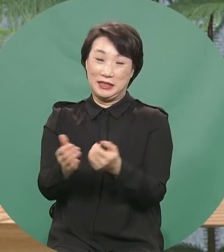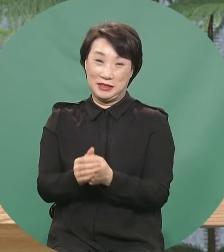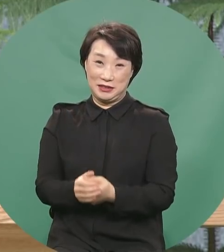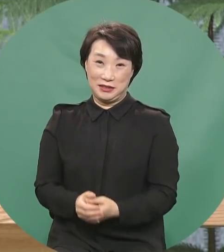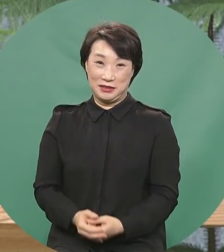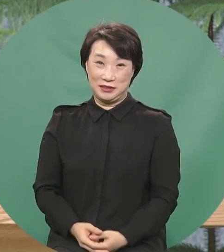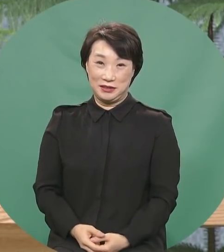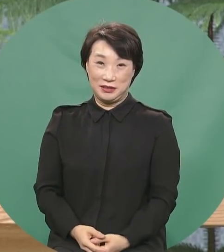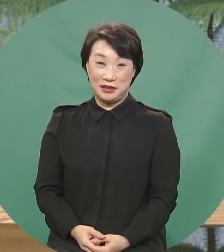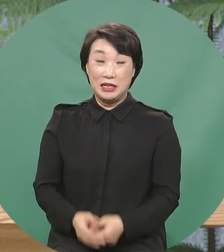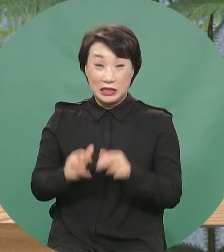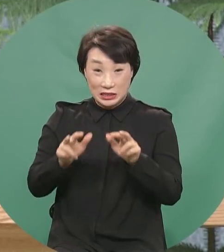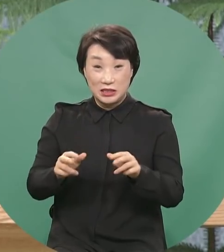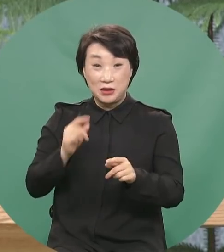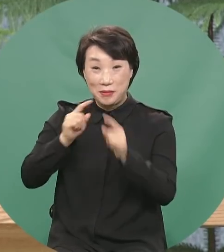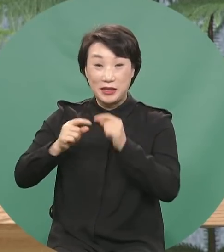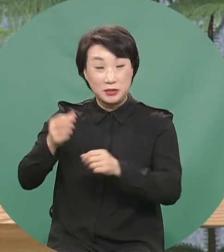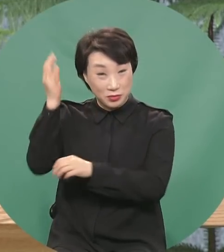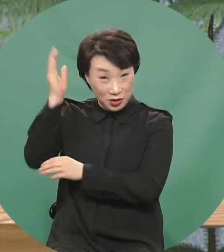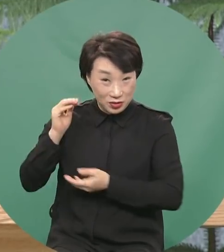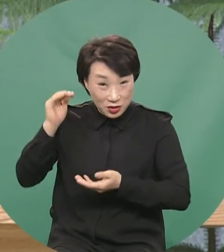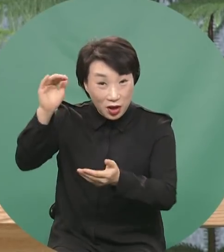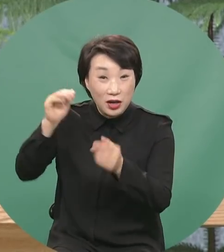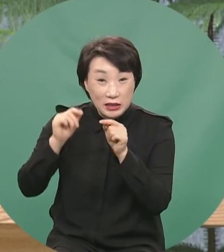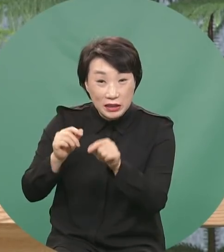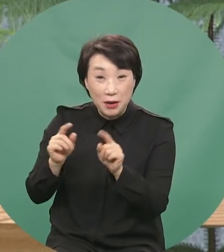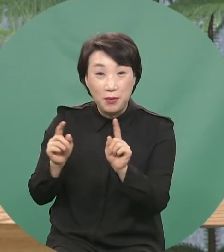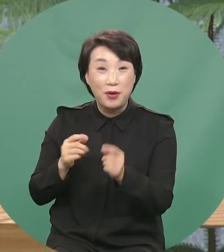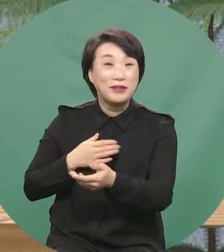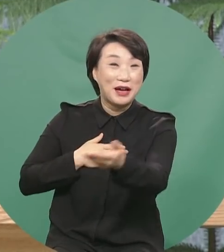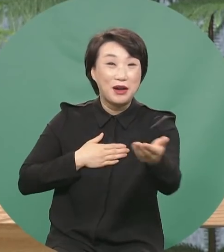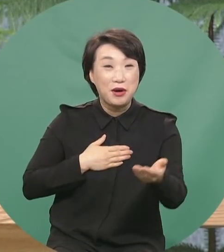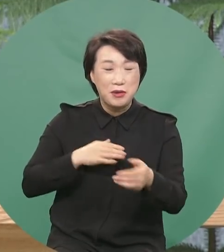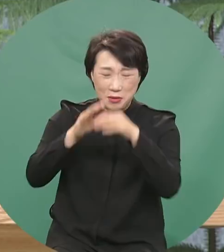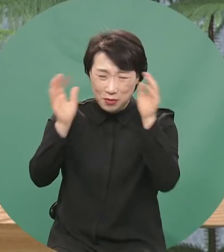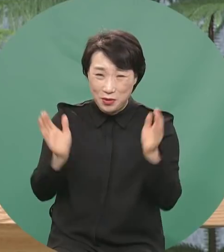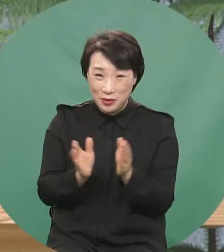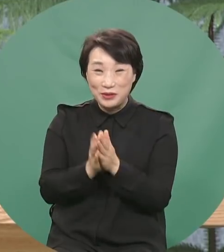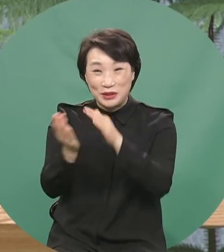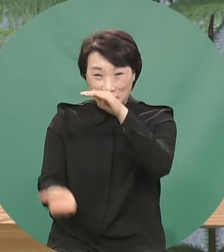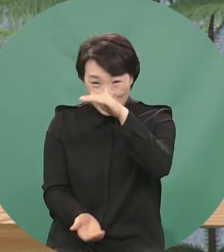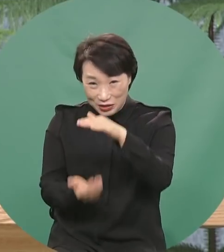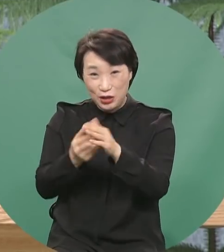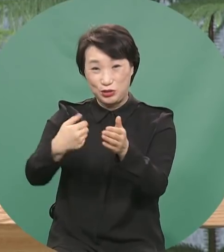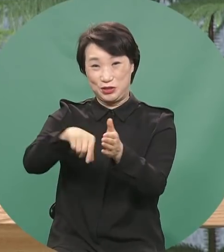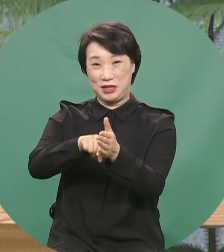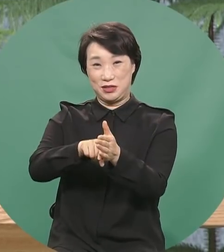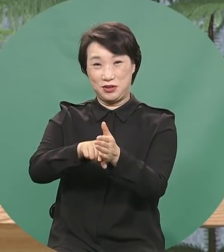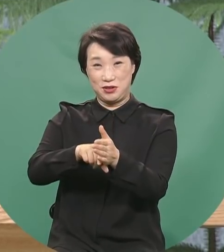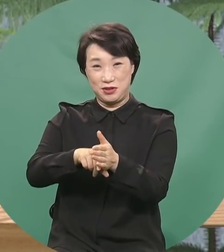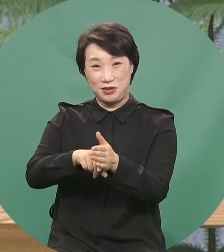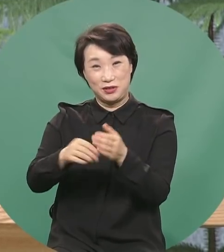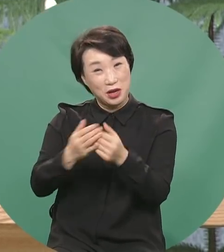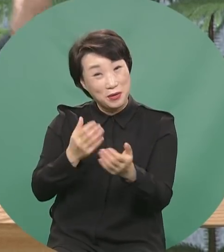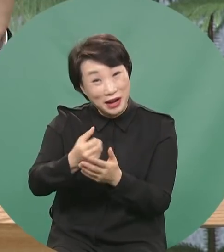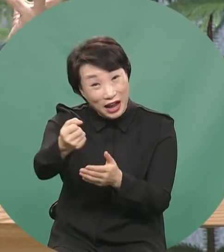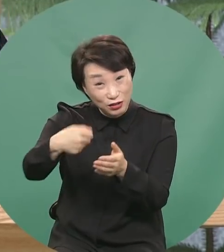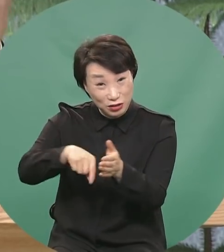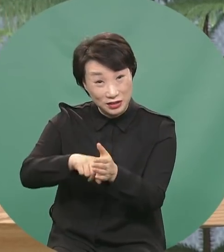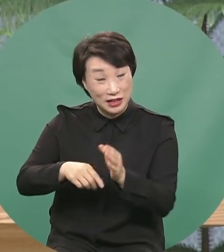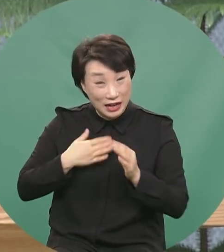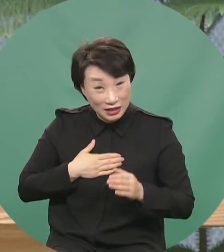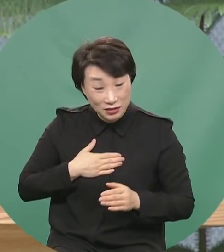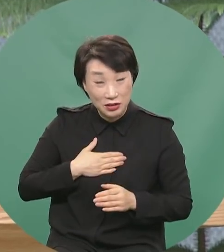현장이요, 지금 말씀을 전하는 이것이 여러분에게 다 이루어지라고 하는 것이니